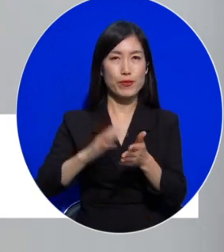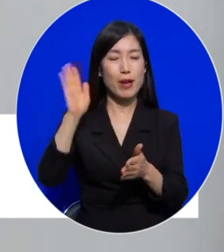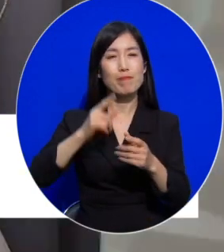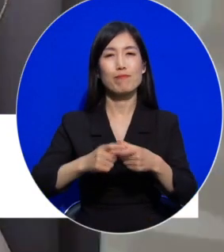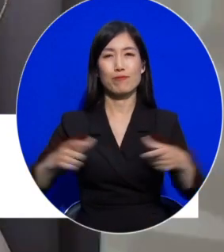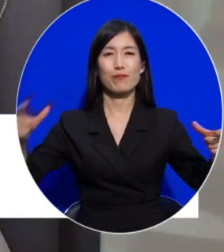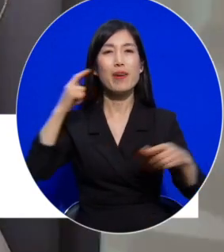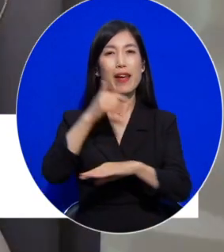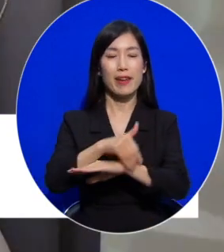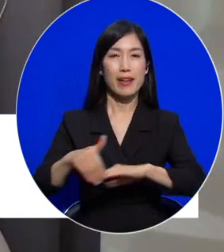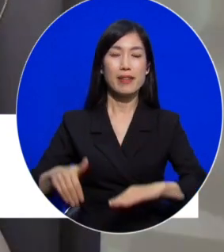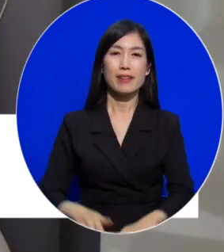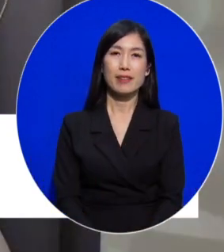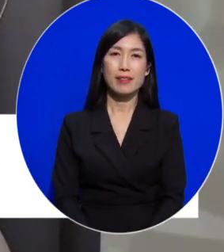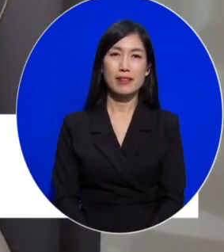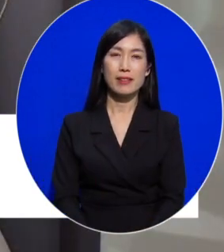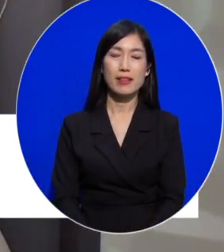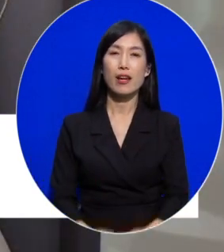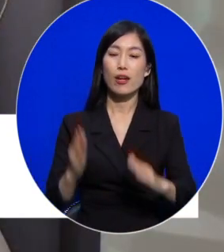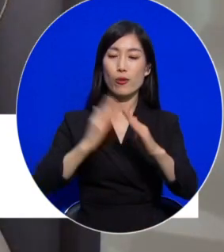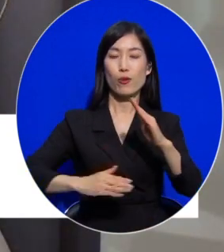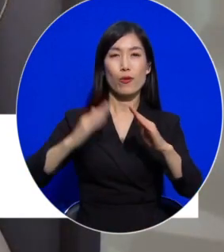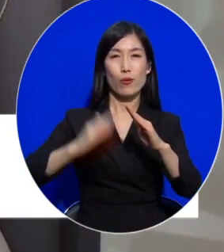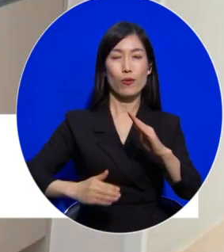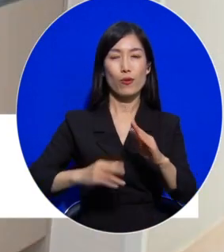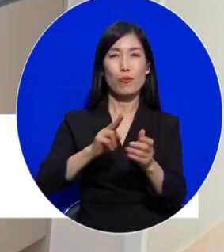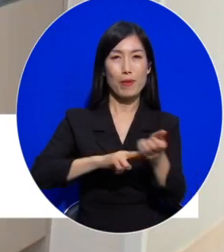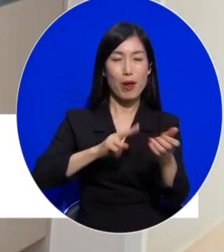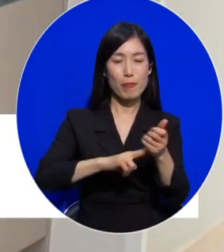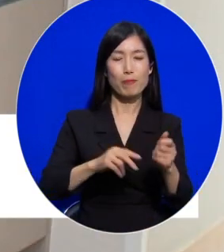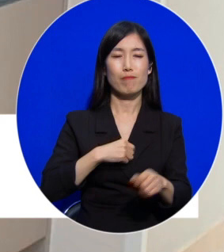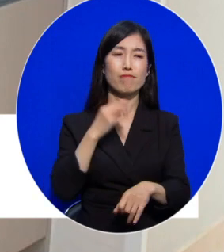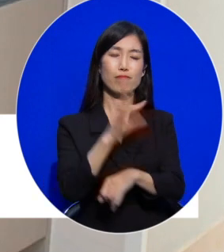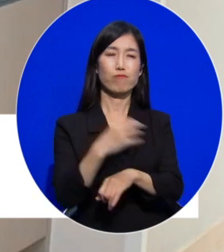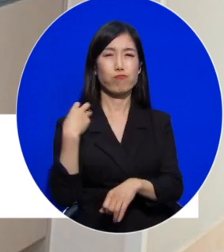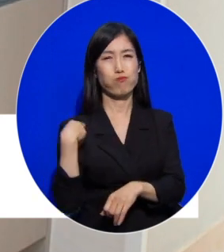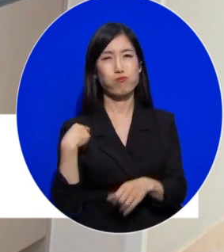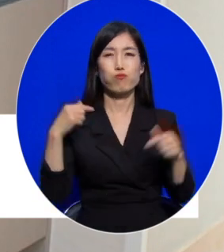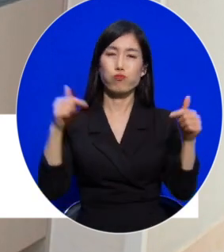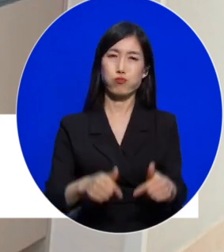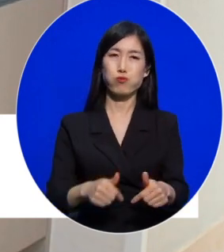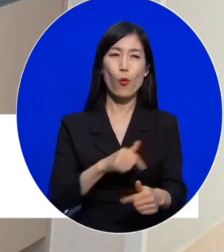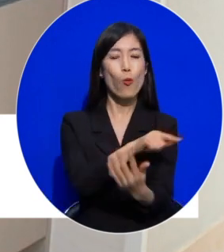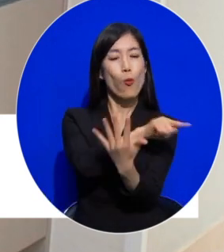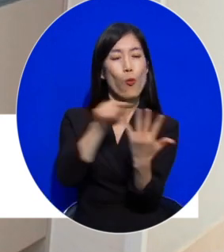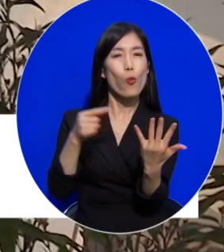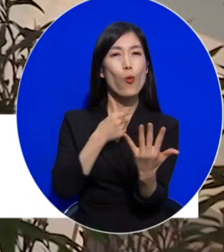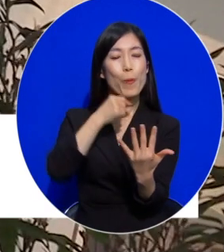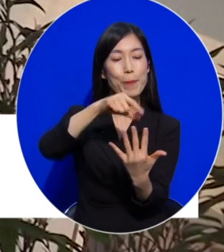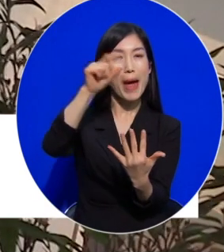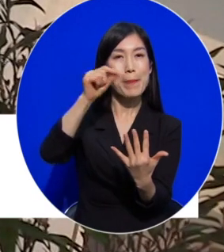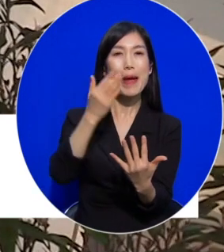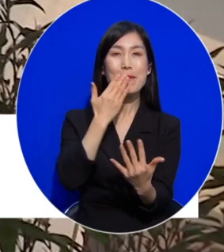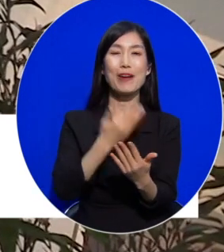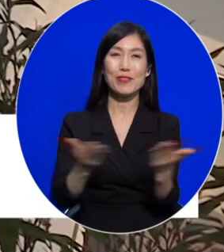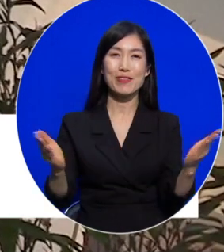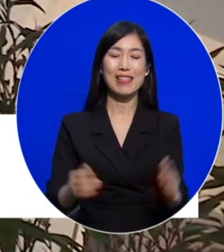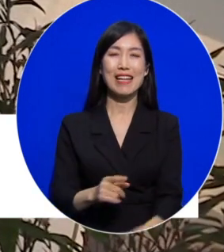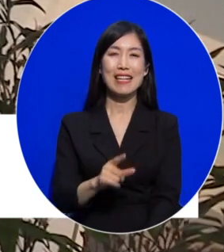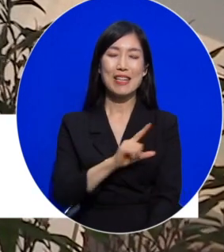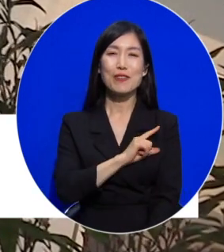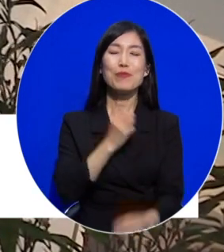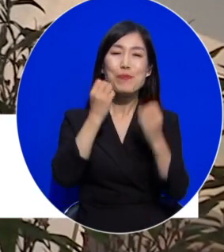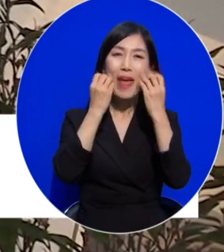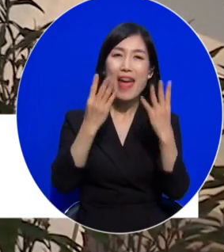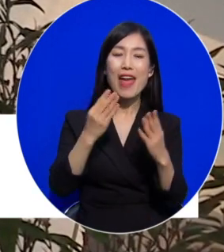강조했습니다 특히 공공분양 주택은 구입 부담을 낮추고 주거 선택권을 높인다는 차원에서 뉴홈이라는